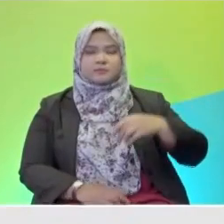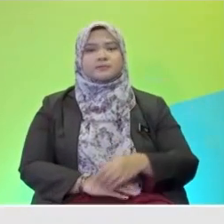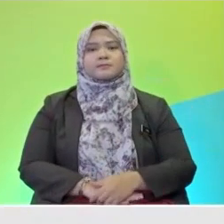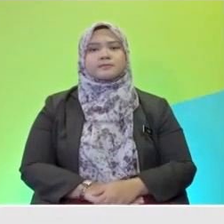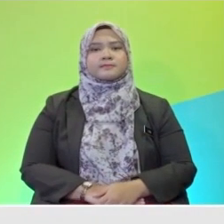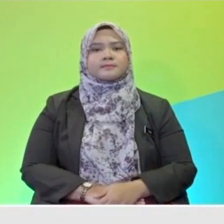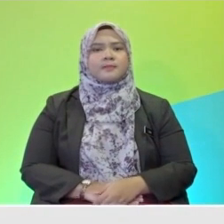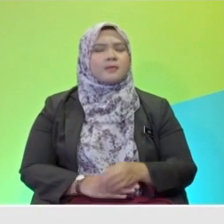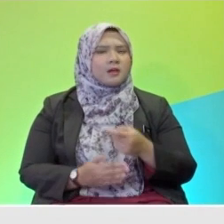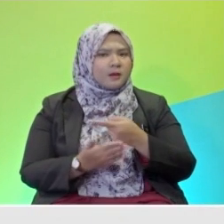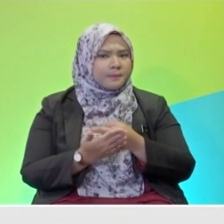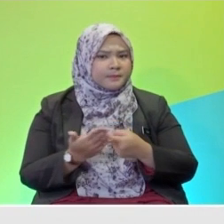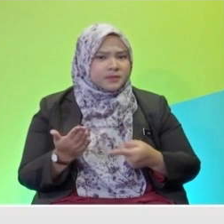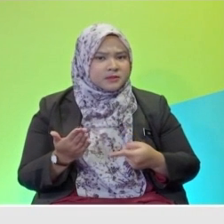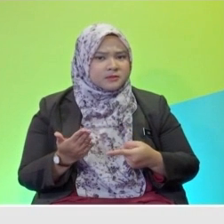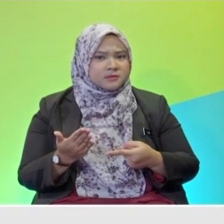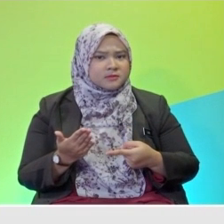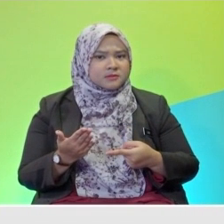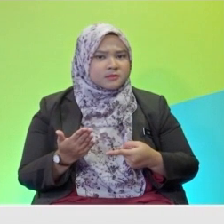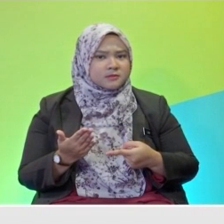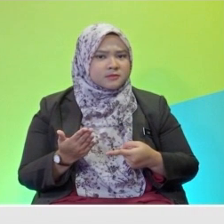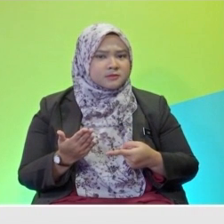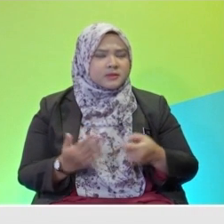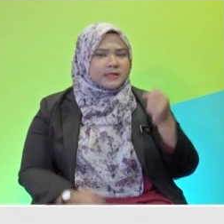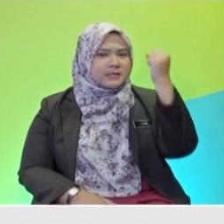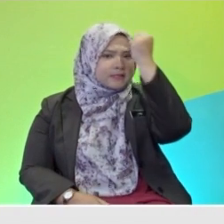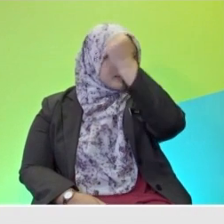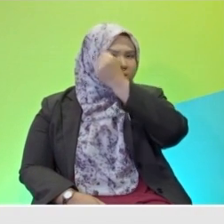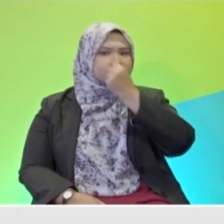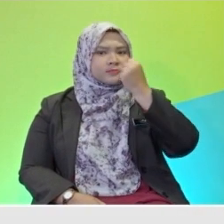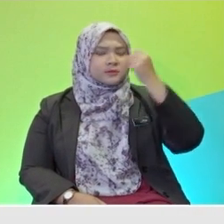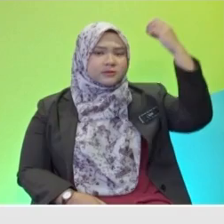prinsip yang digunakan oleh periskop itu oke